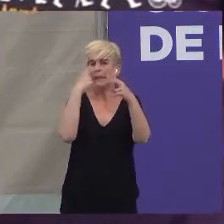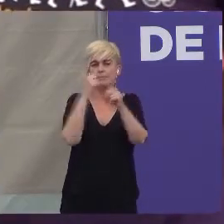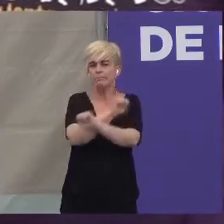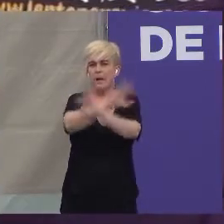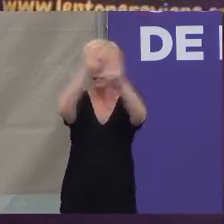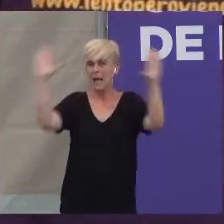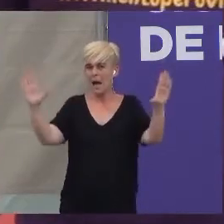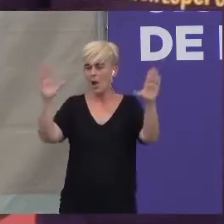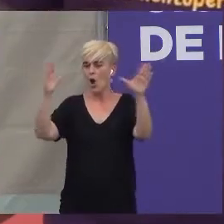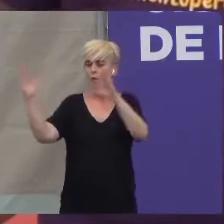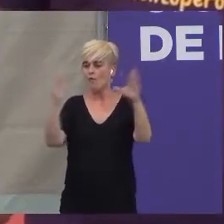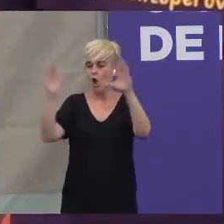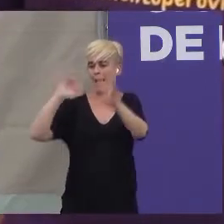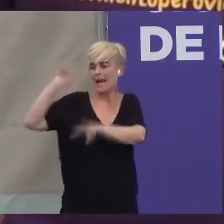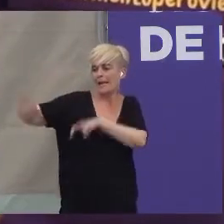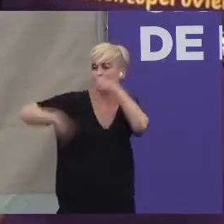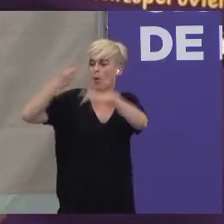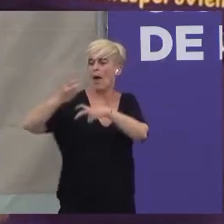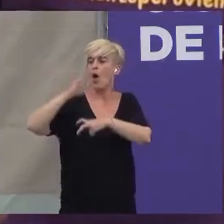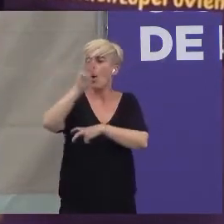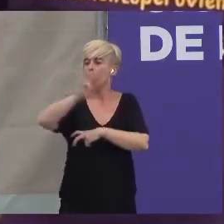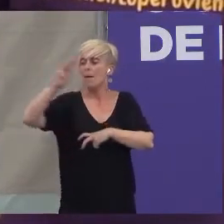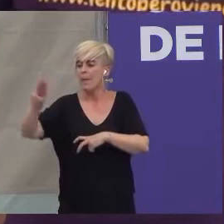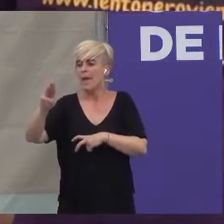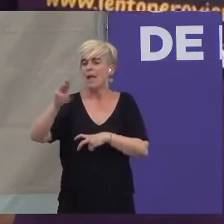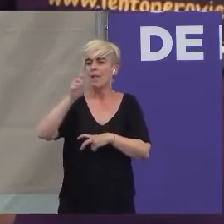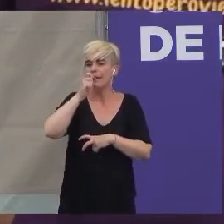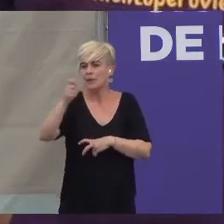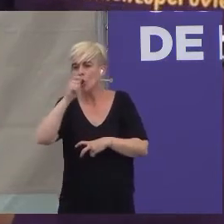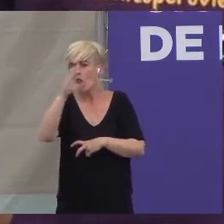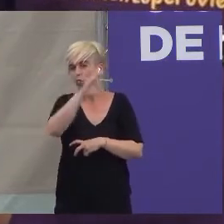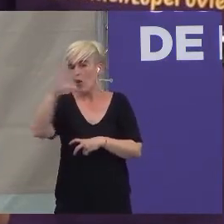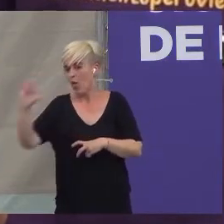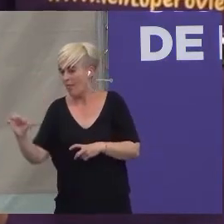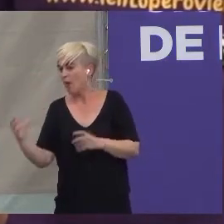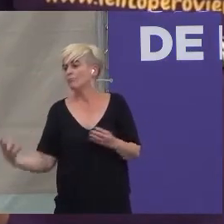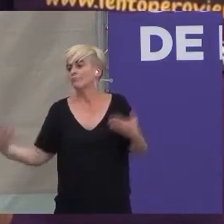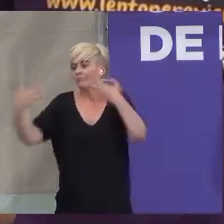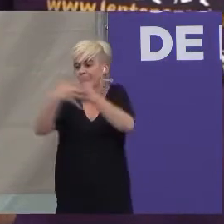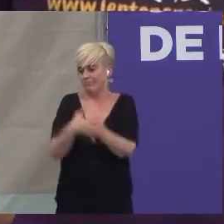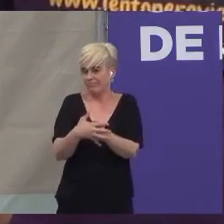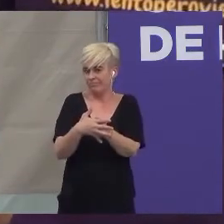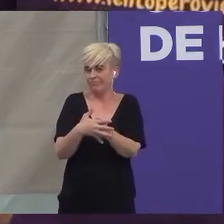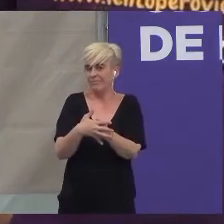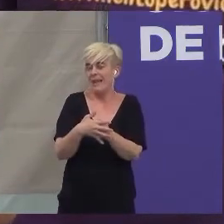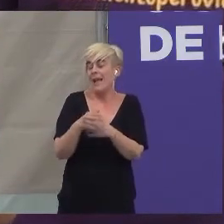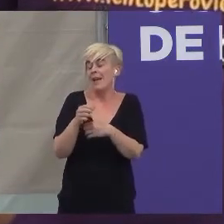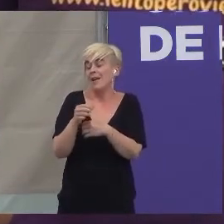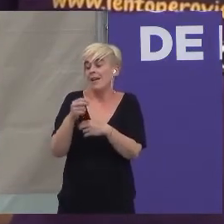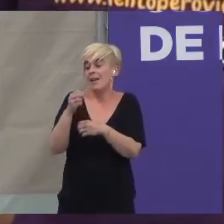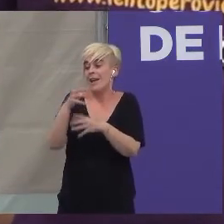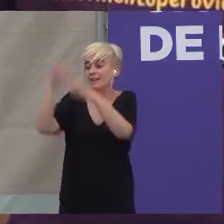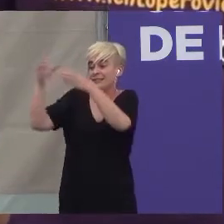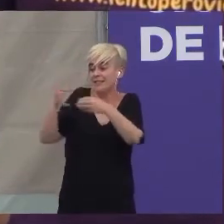el bloc restaurador, ja ho sabem, PP, PSOE i Ciutadans s'han cohesionat defensant la trama